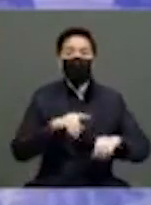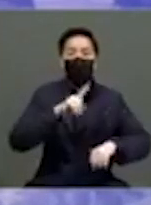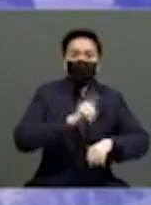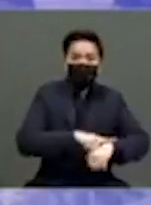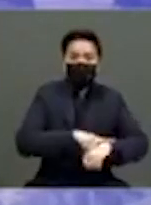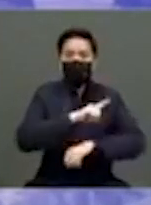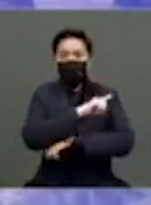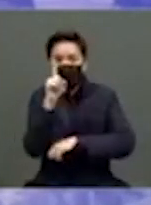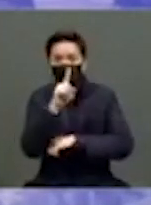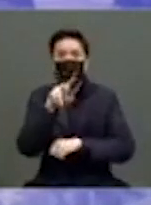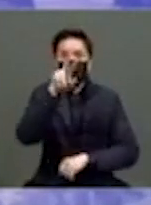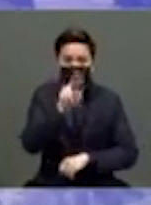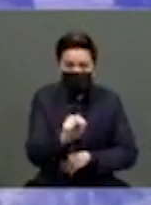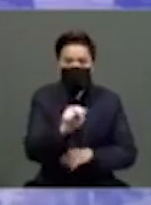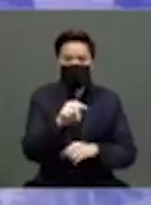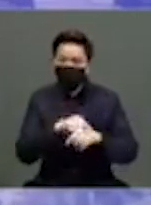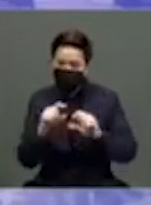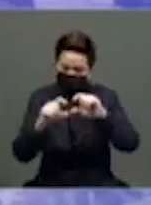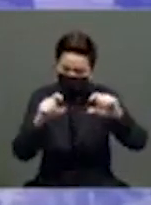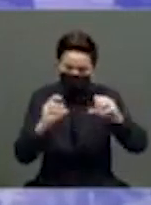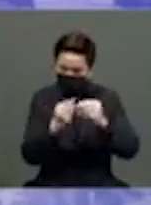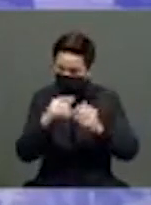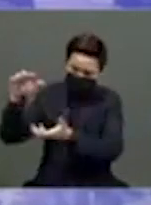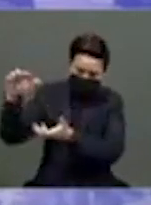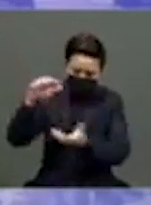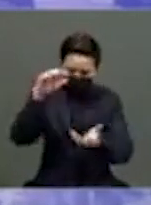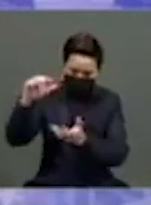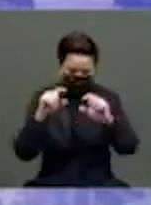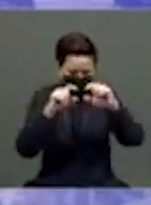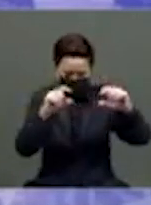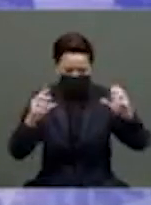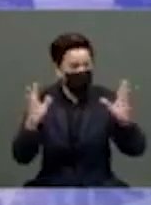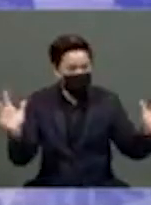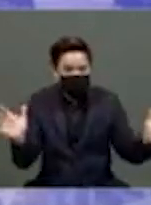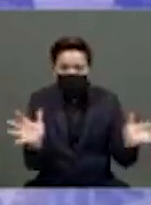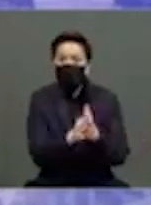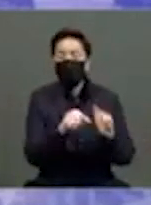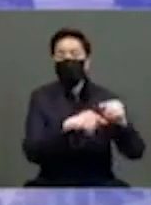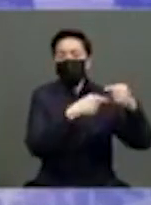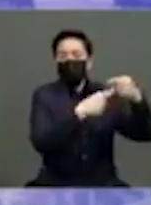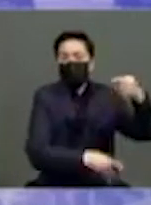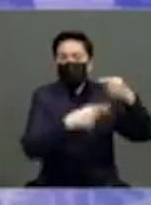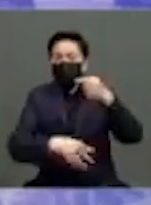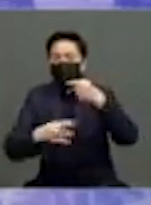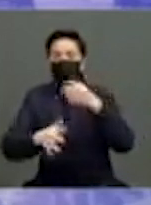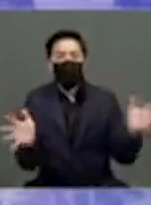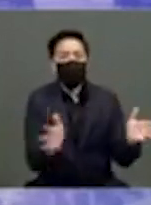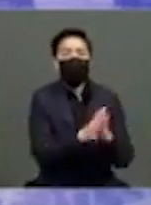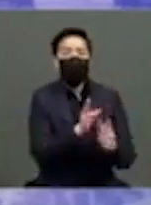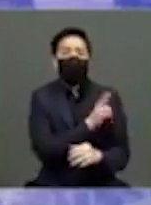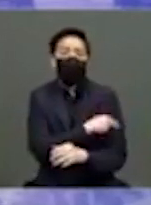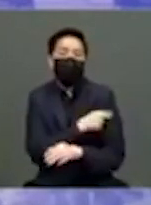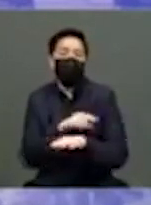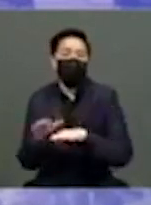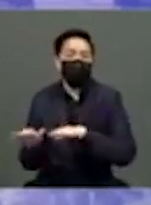เวลาสถานที่ล็อค doseตัวเลขของวัคซีนเข้าไปด้วยนะครับเพราะฉะนั้นอันนี้ดูจะที่เราบอกว่าหมอ